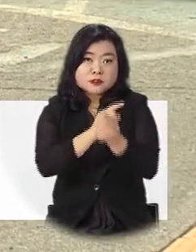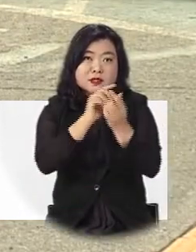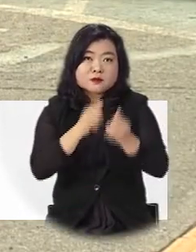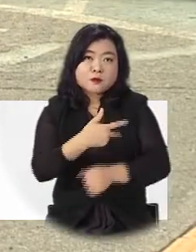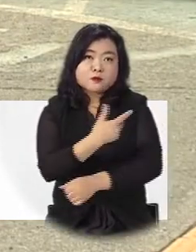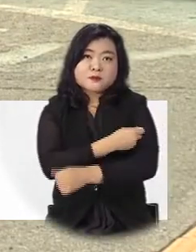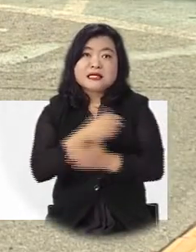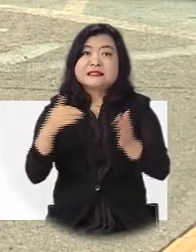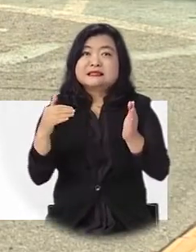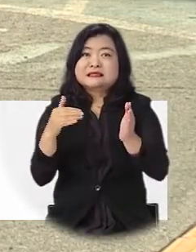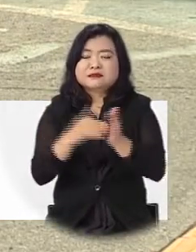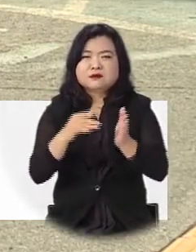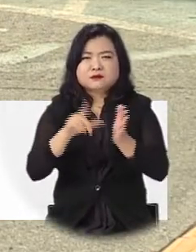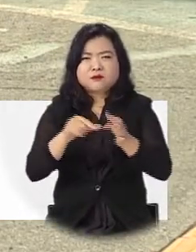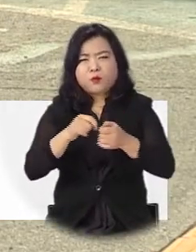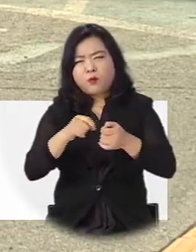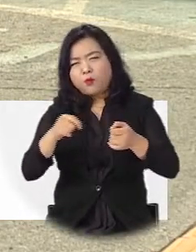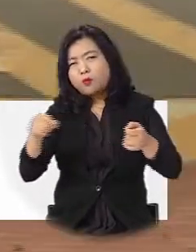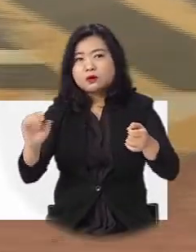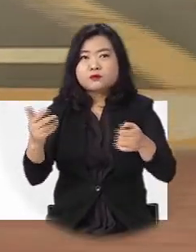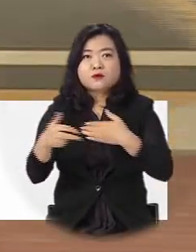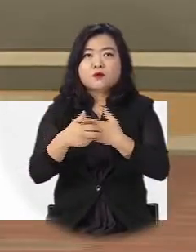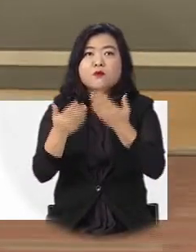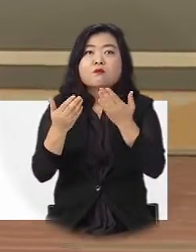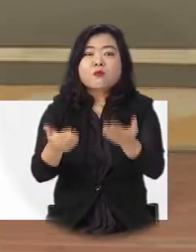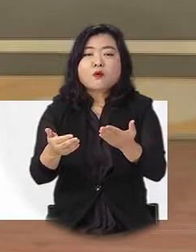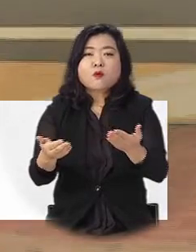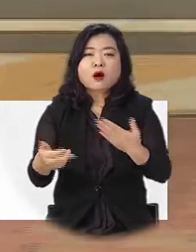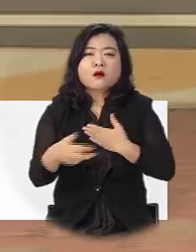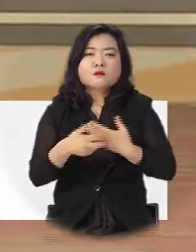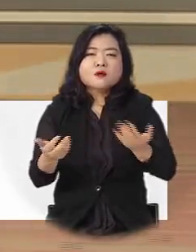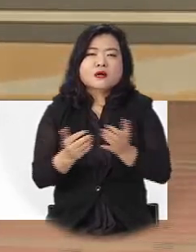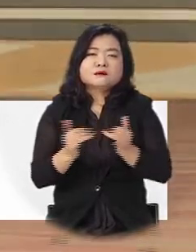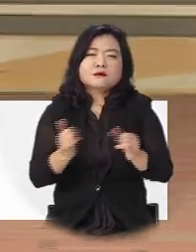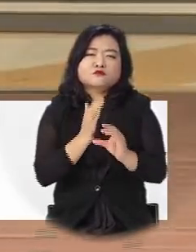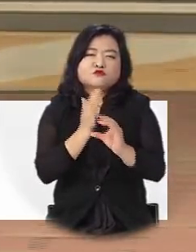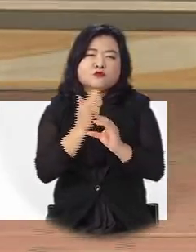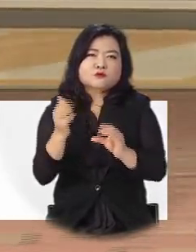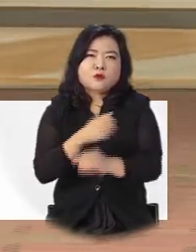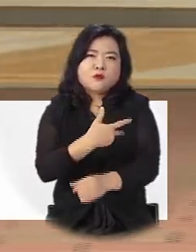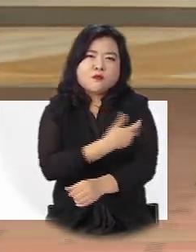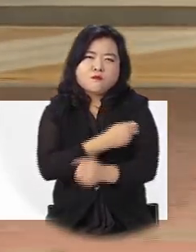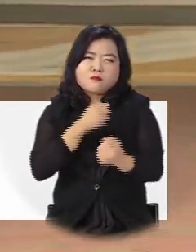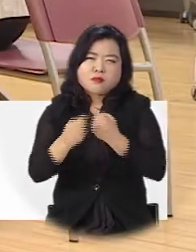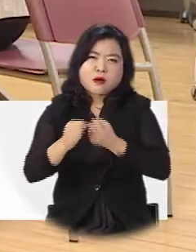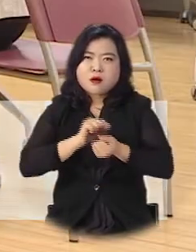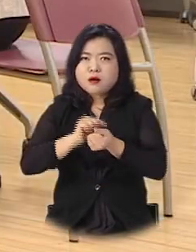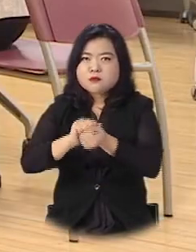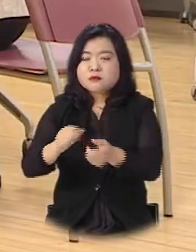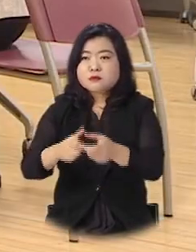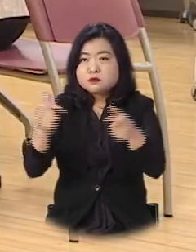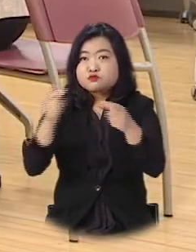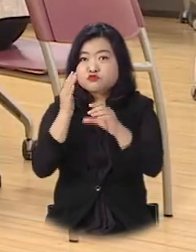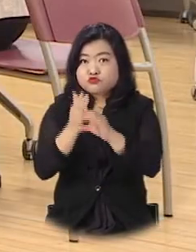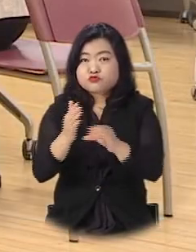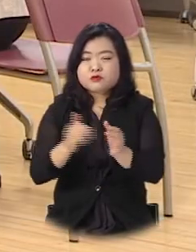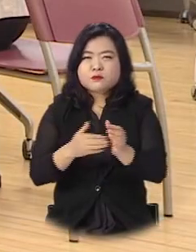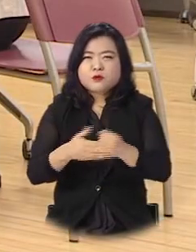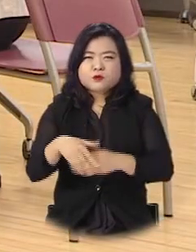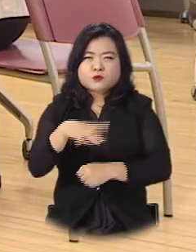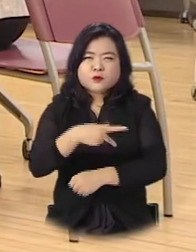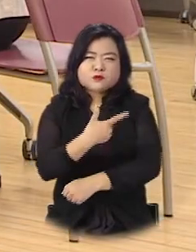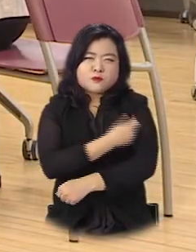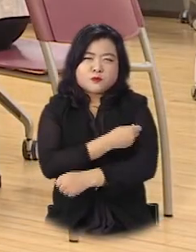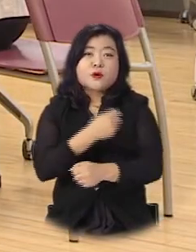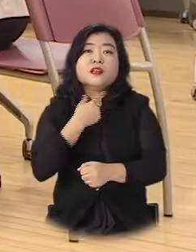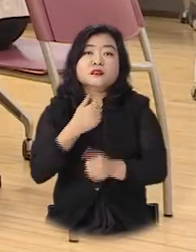접종을 마친 지 꽤 지난 요양병원과 의료진을 중심으로 돌파 감염이 늘고 있는 겁니다. 이 때문에 초기 접종을